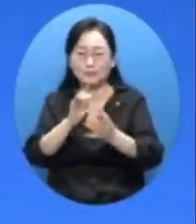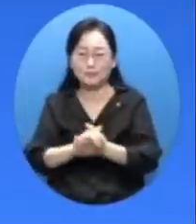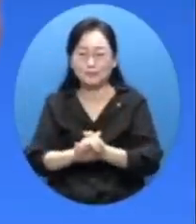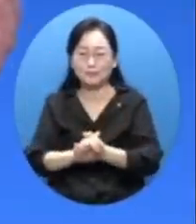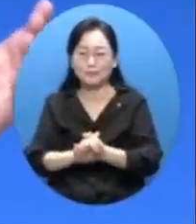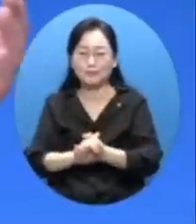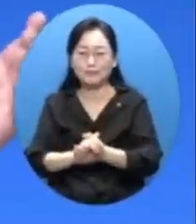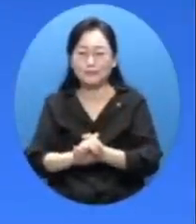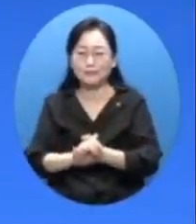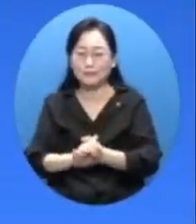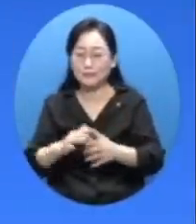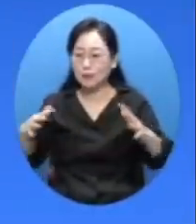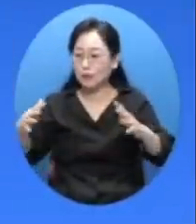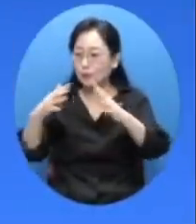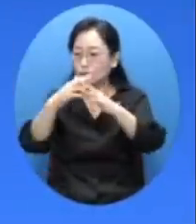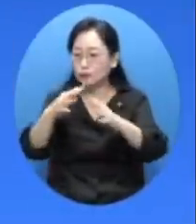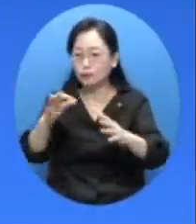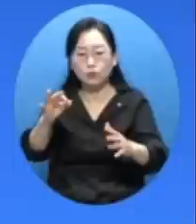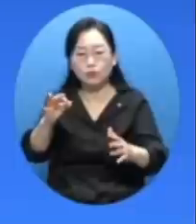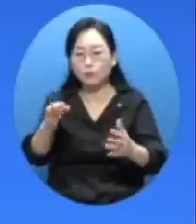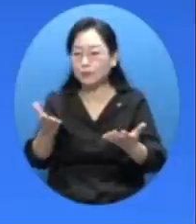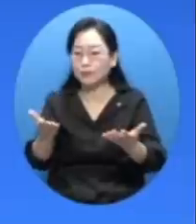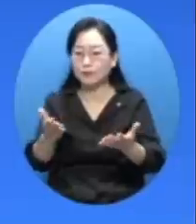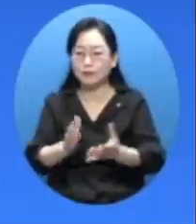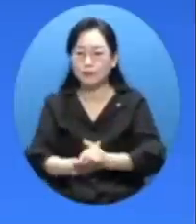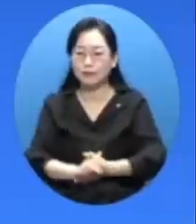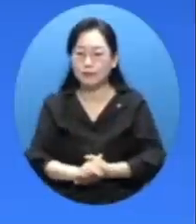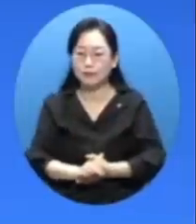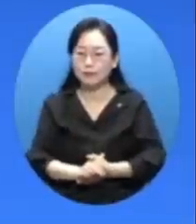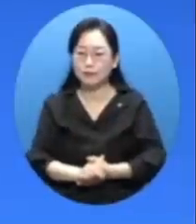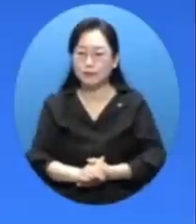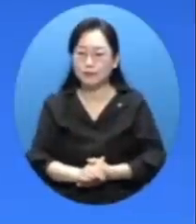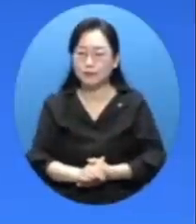무엇보다도 건축병이 없었습니다.